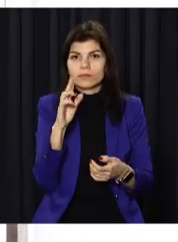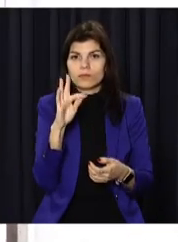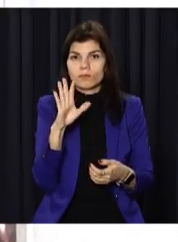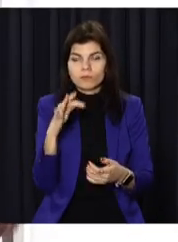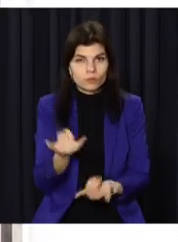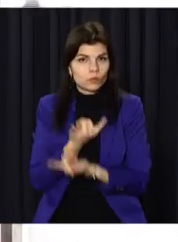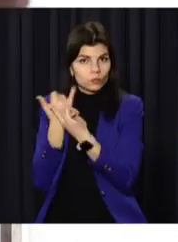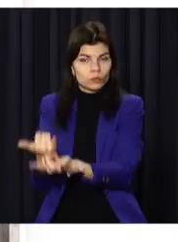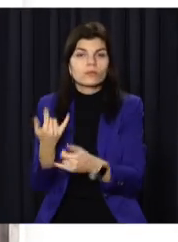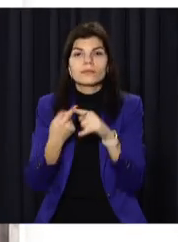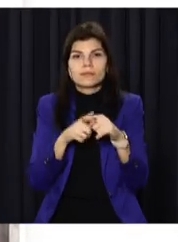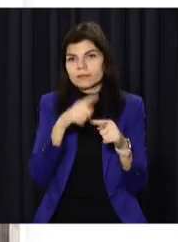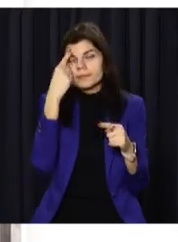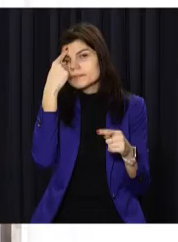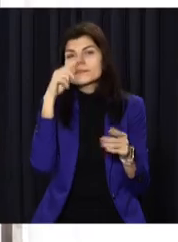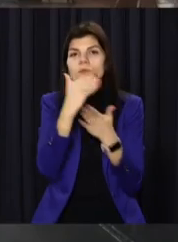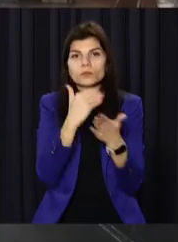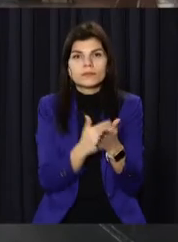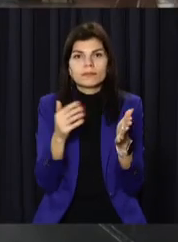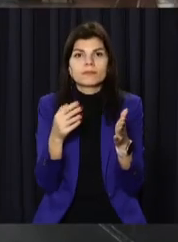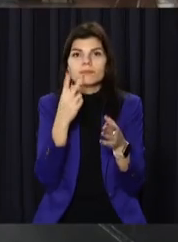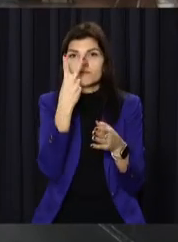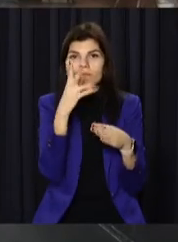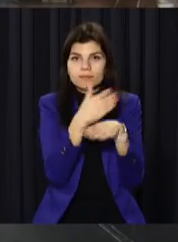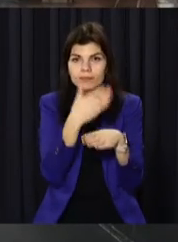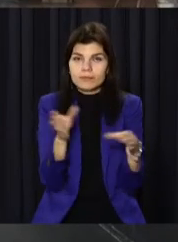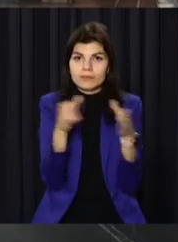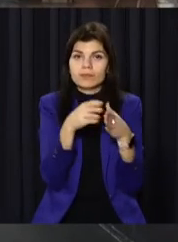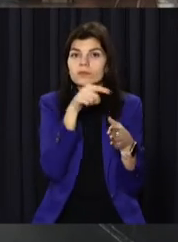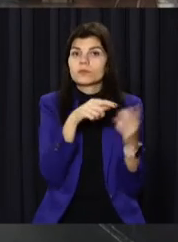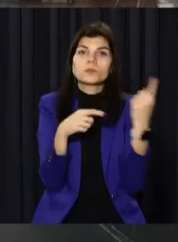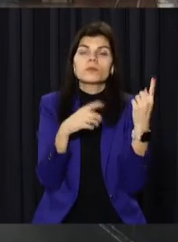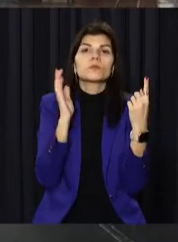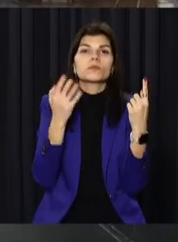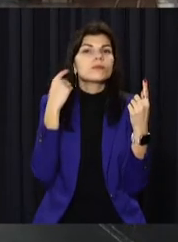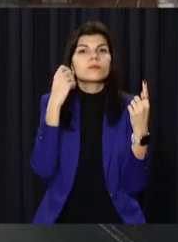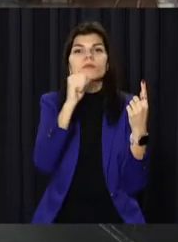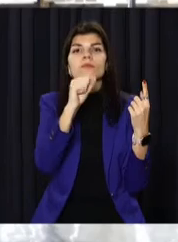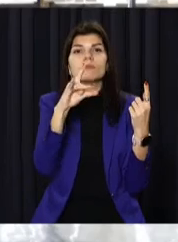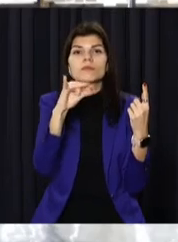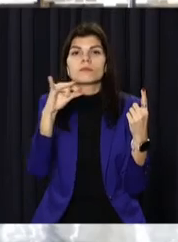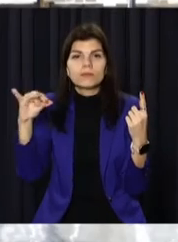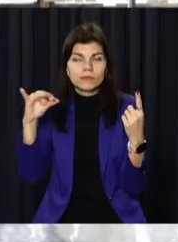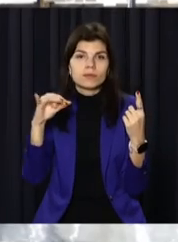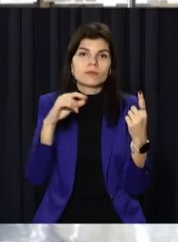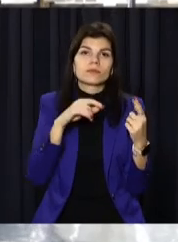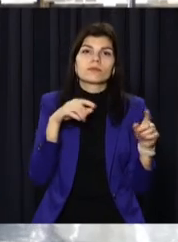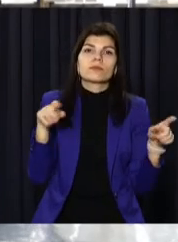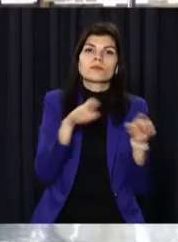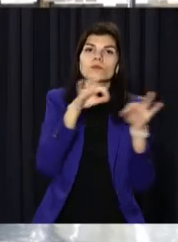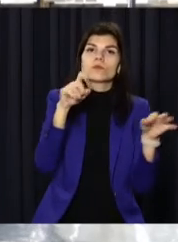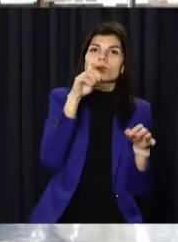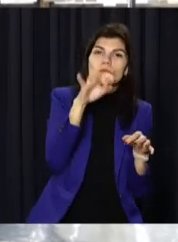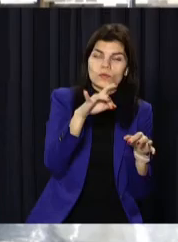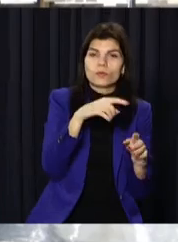За режисерським задумом програму поділили на два відділення. У першому лунатимуть арії, дуети, ансамблі та хори з опер